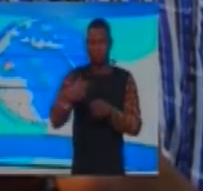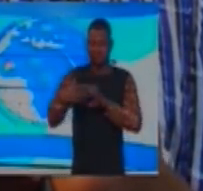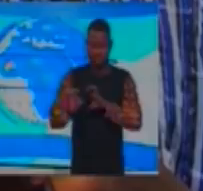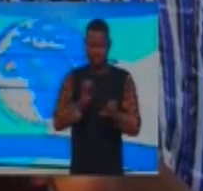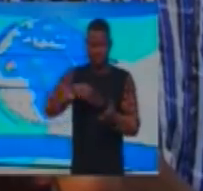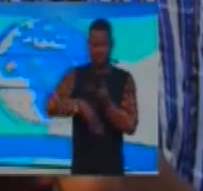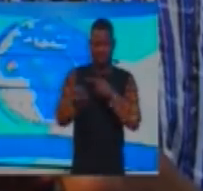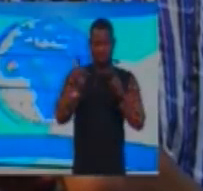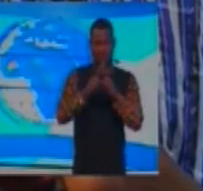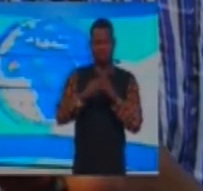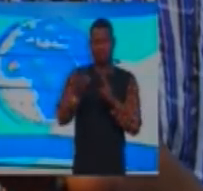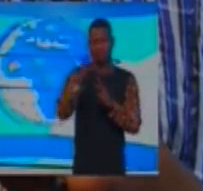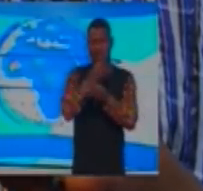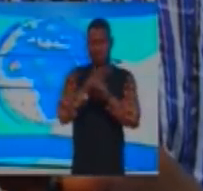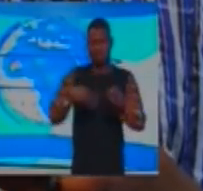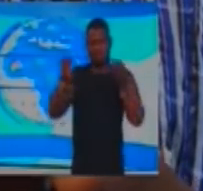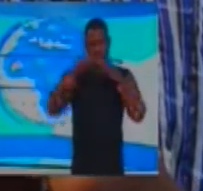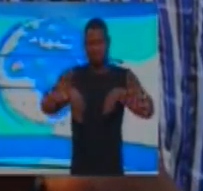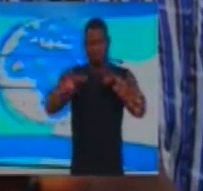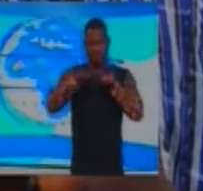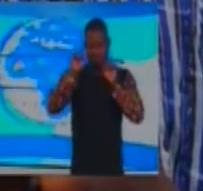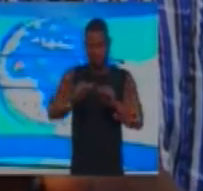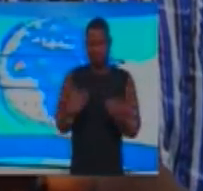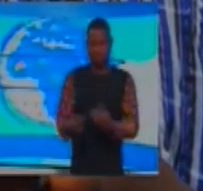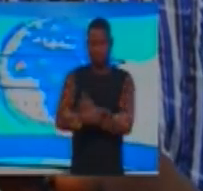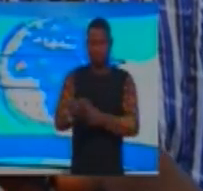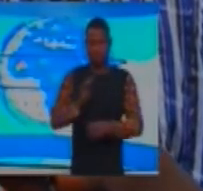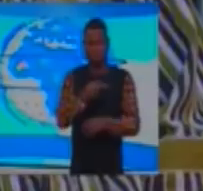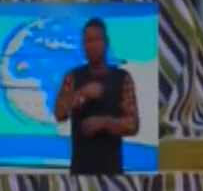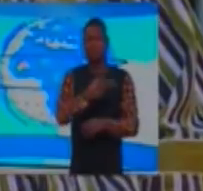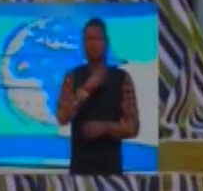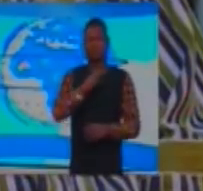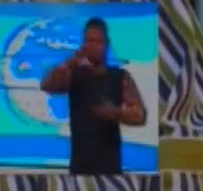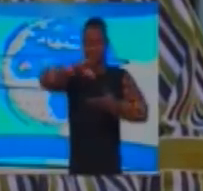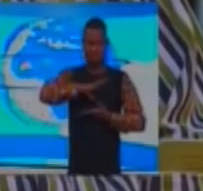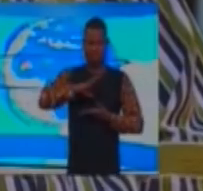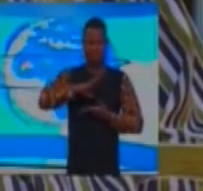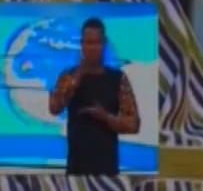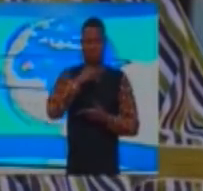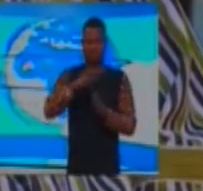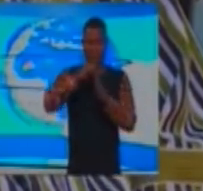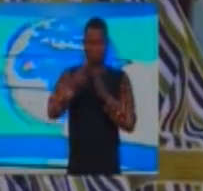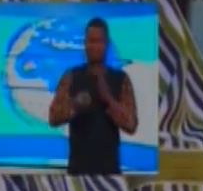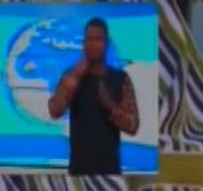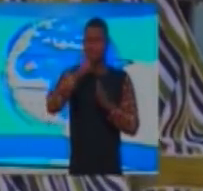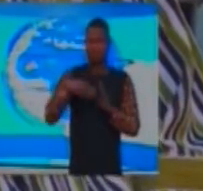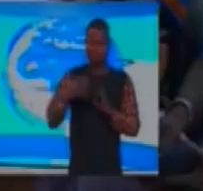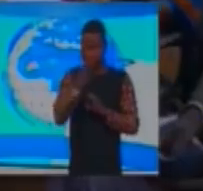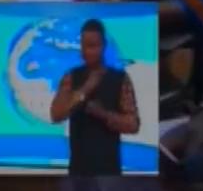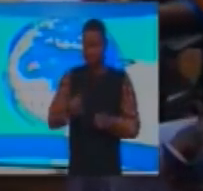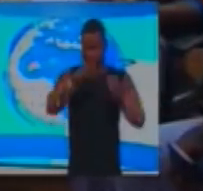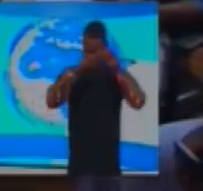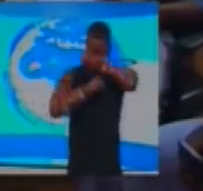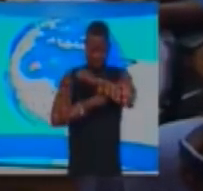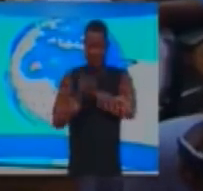que c'est des éléments quand même qui peuvent aujourd'hui nous donner motif de satisfaction. Ces résultats doivent être consolidés.